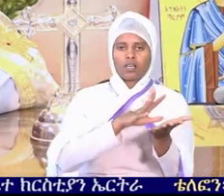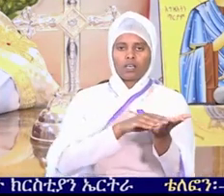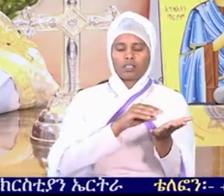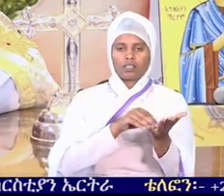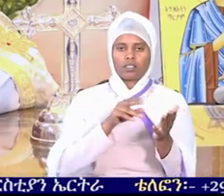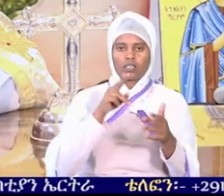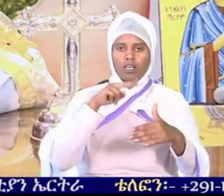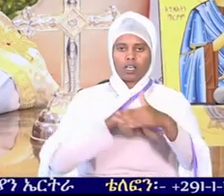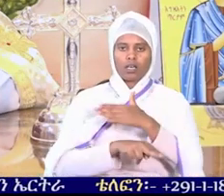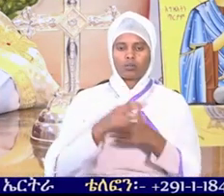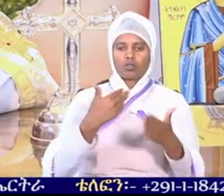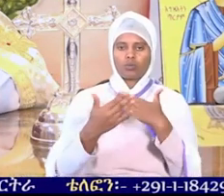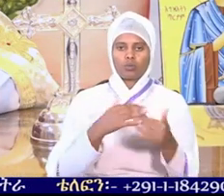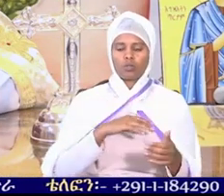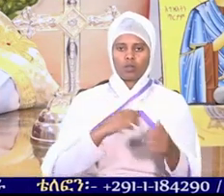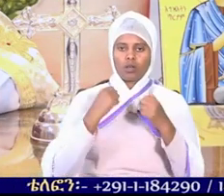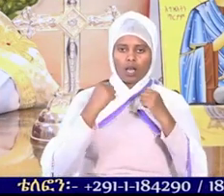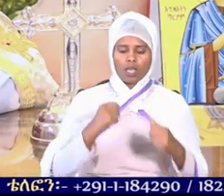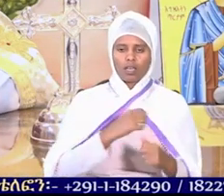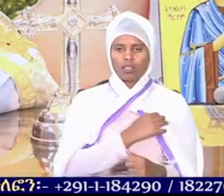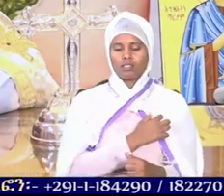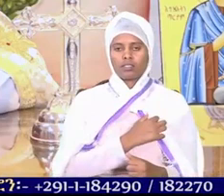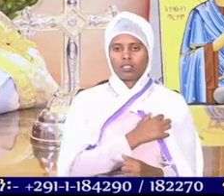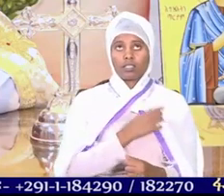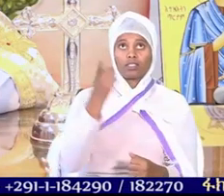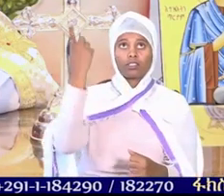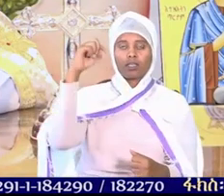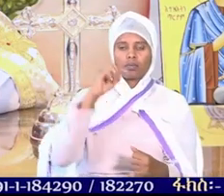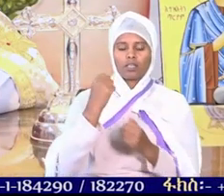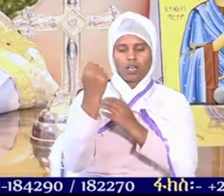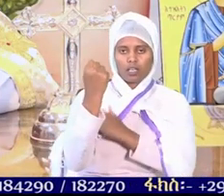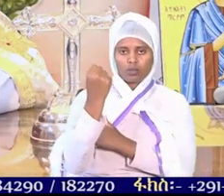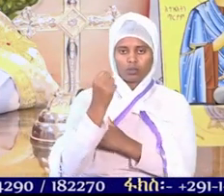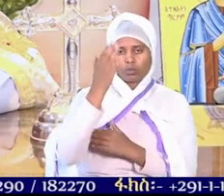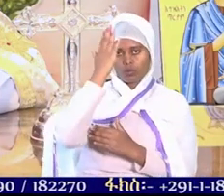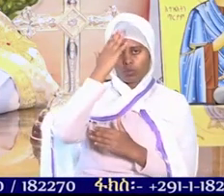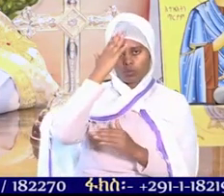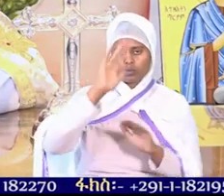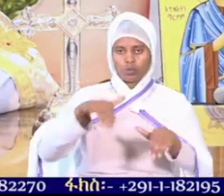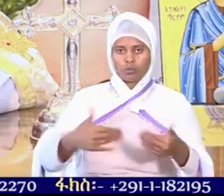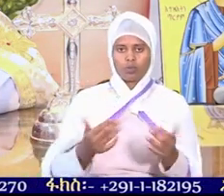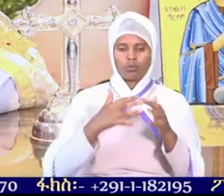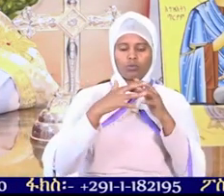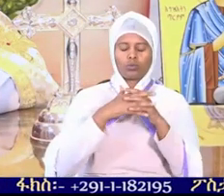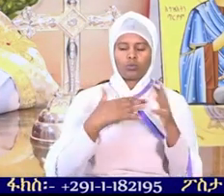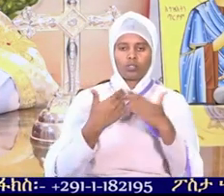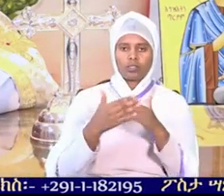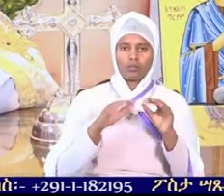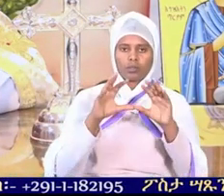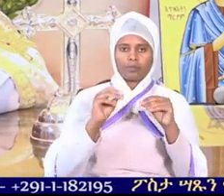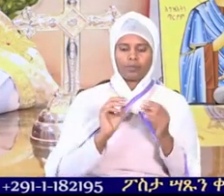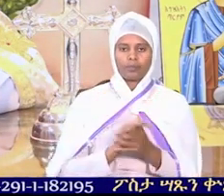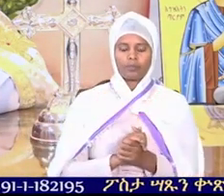هزبن هاجرن أبز قورو زلو حيال سعري جابير حيلون طبابون كهبوم